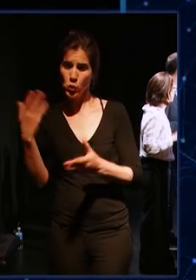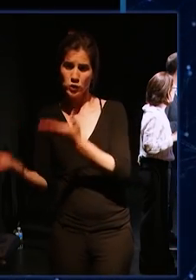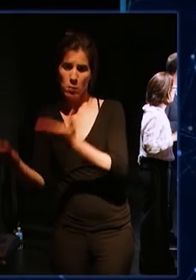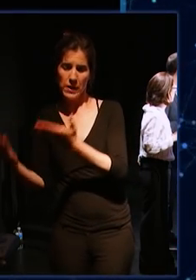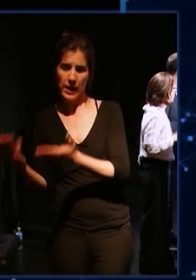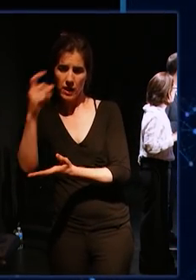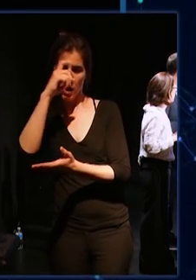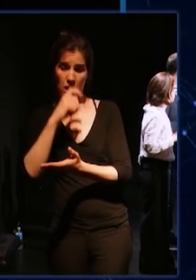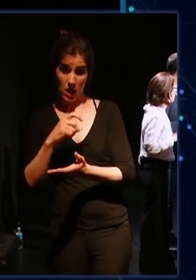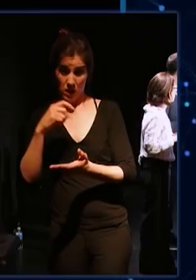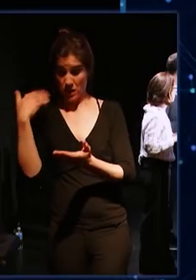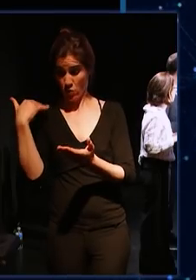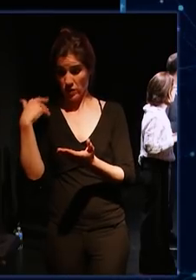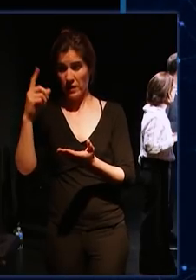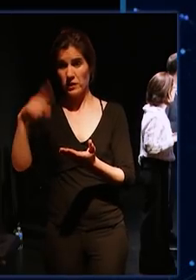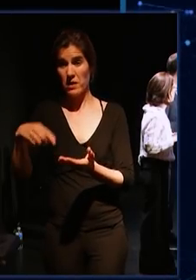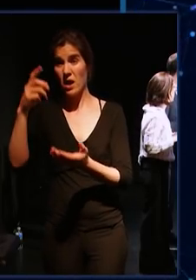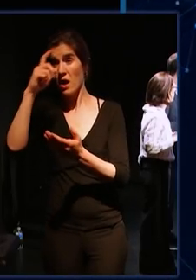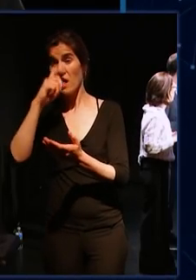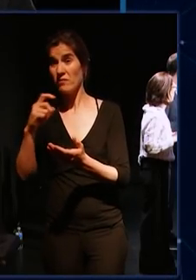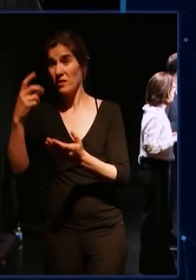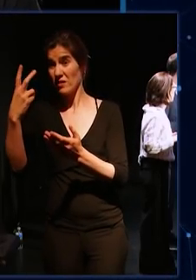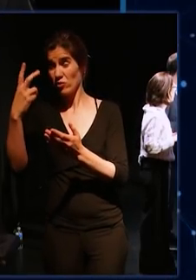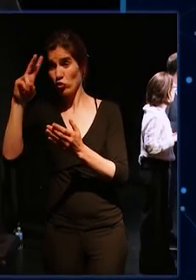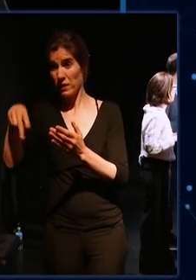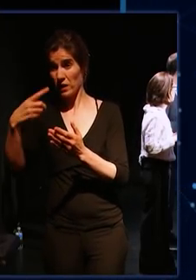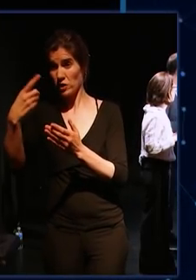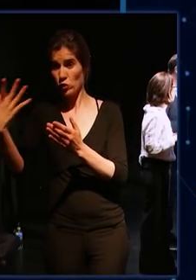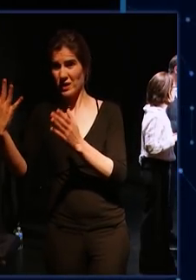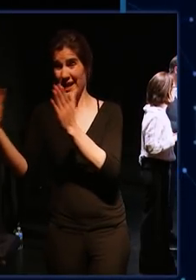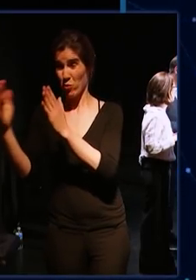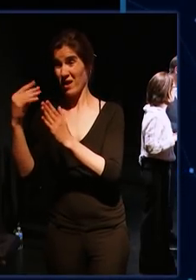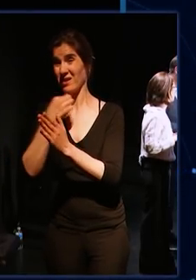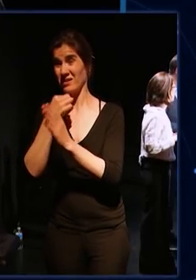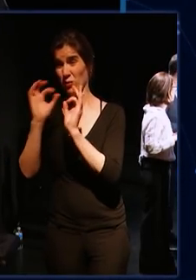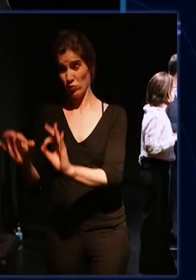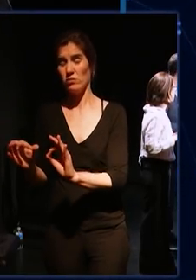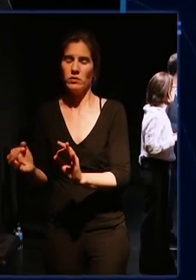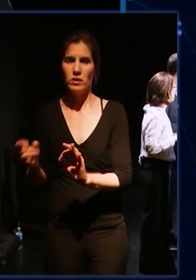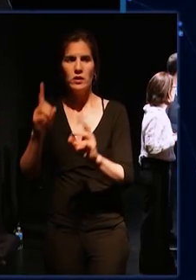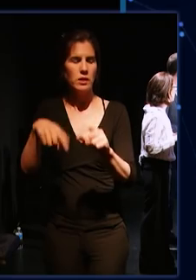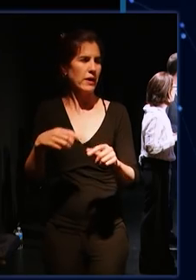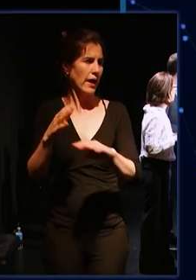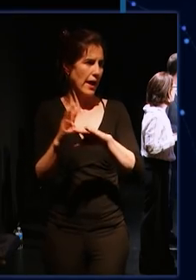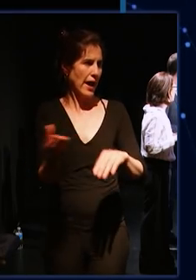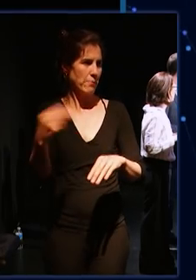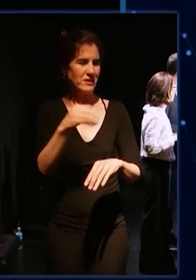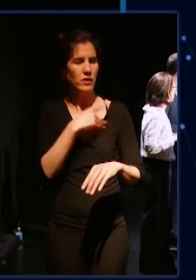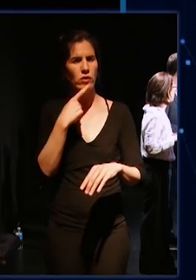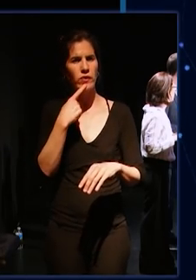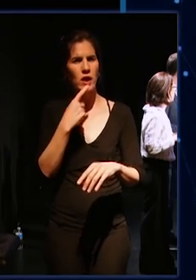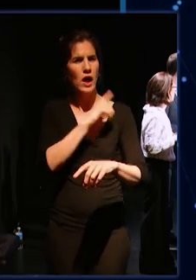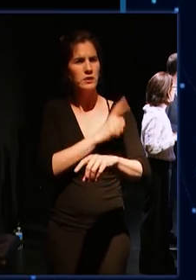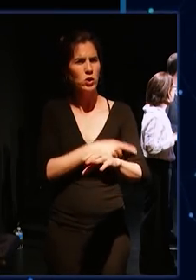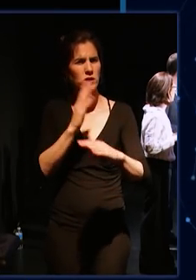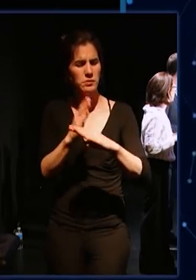del 2014 en plena crisi, només això. Ma. I per altra banda, l'esport no sempre és inversió. Per exemple, aquest cap de setmana, pocs